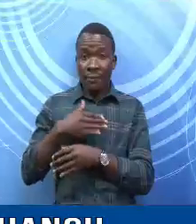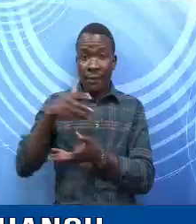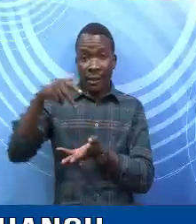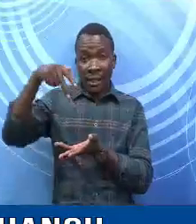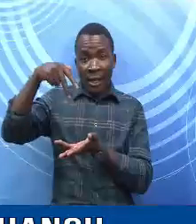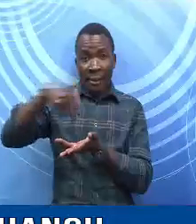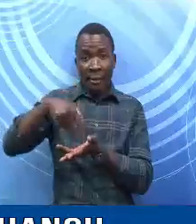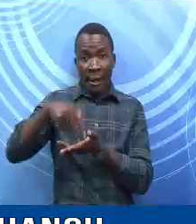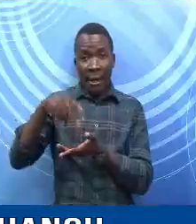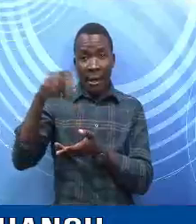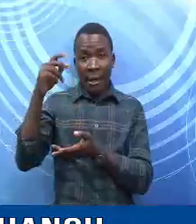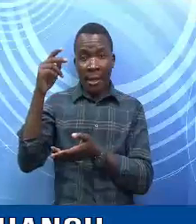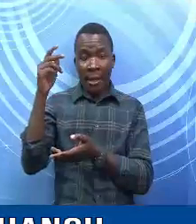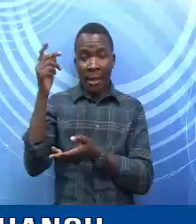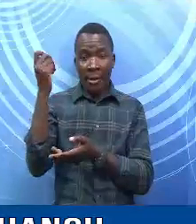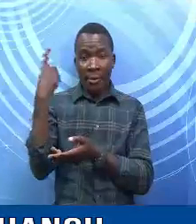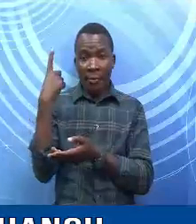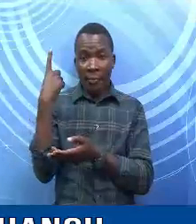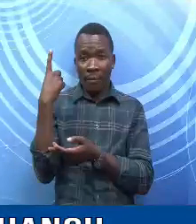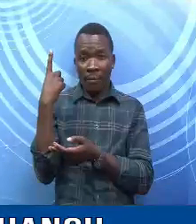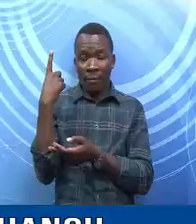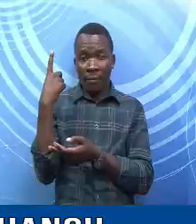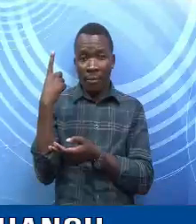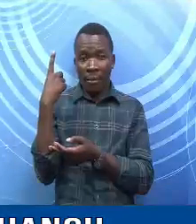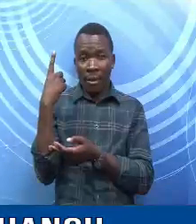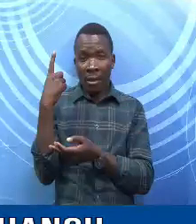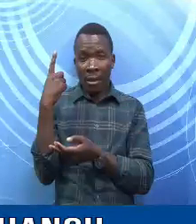n'uwa gatatu urimo imbere